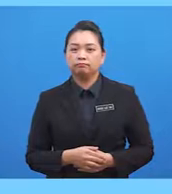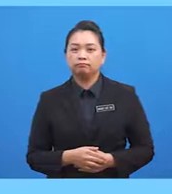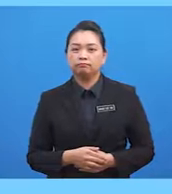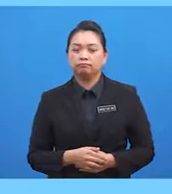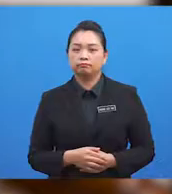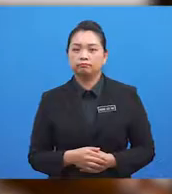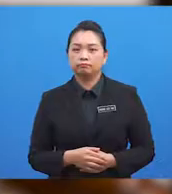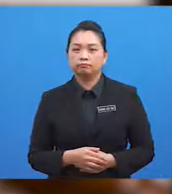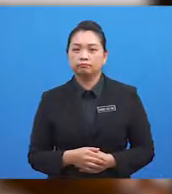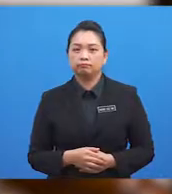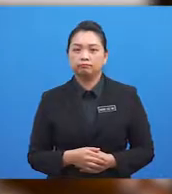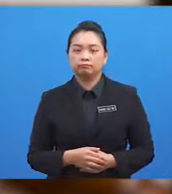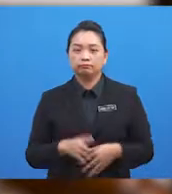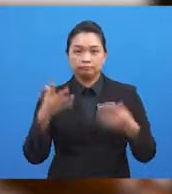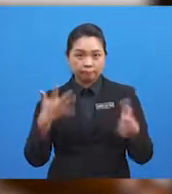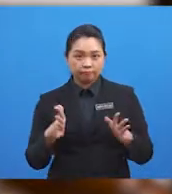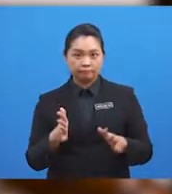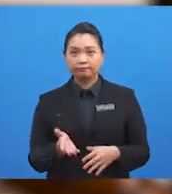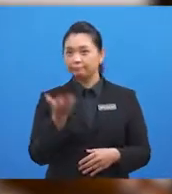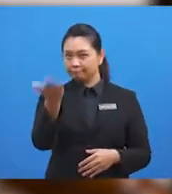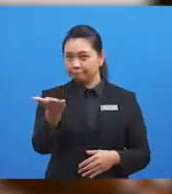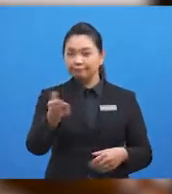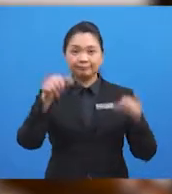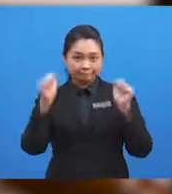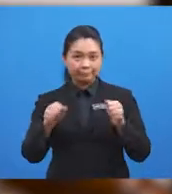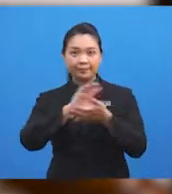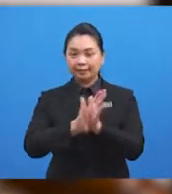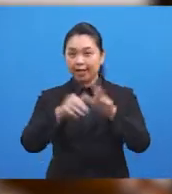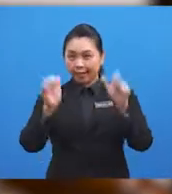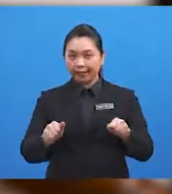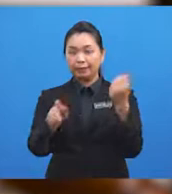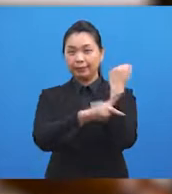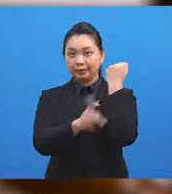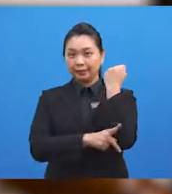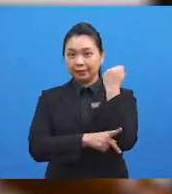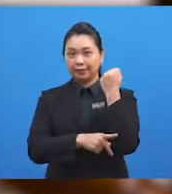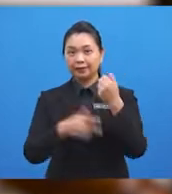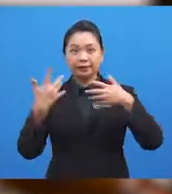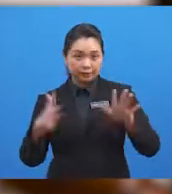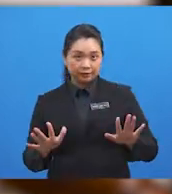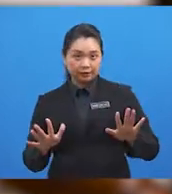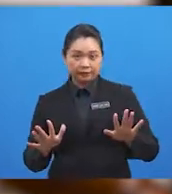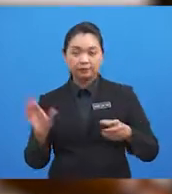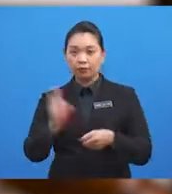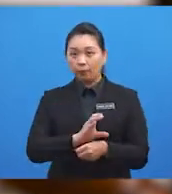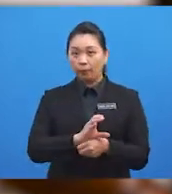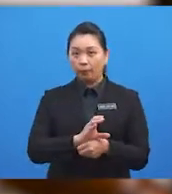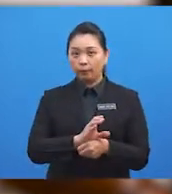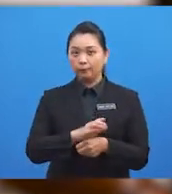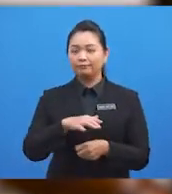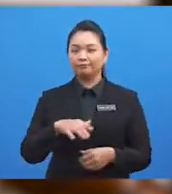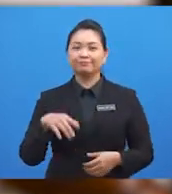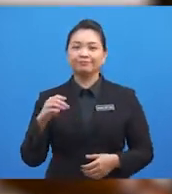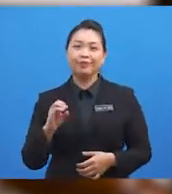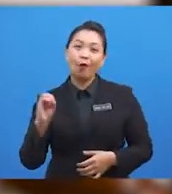berkuat kuasa. Sudahkah kamu layak menjadi seorang ahli parlimen? Sudah cukup umur?